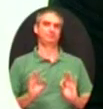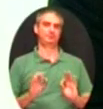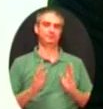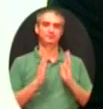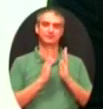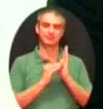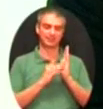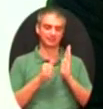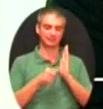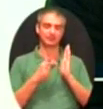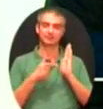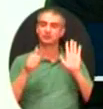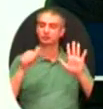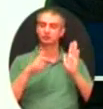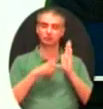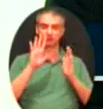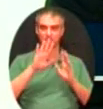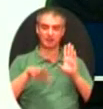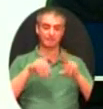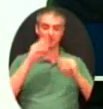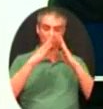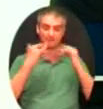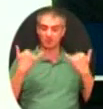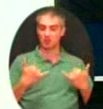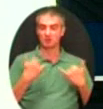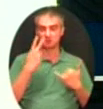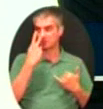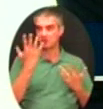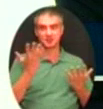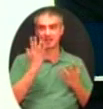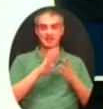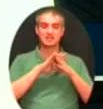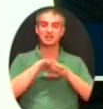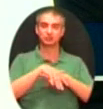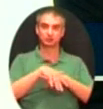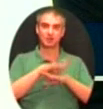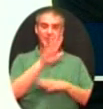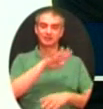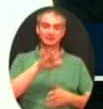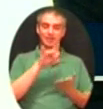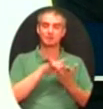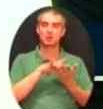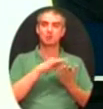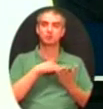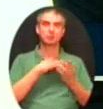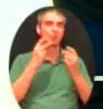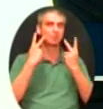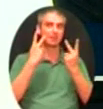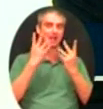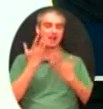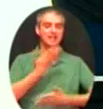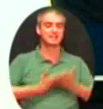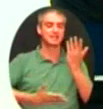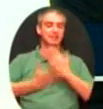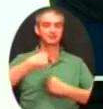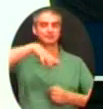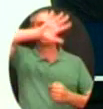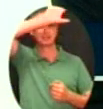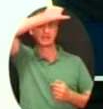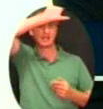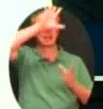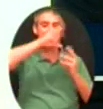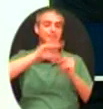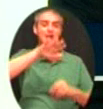השישה במאי, בחירות בלבנון היום, צריך לראות באמת איך זה הולך להשפיע על הזירה המקומית שלנו, ובעיקר על מערכת היחסים של איראן